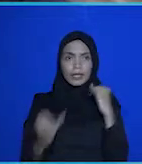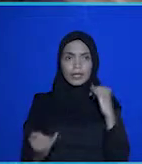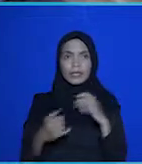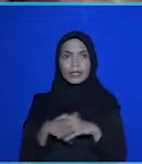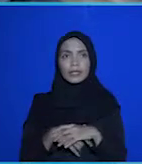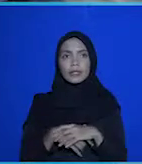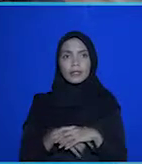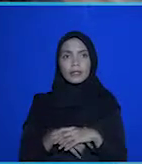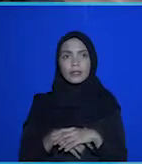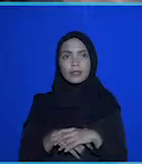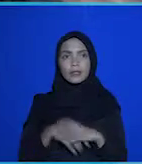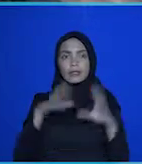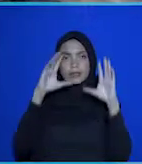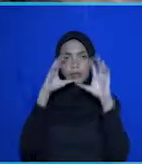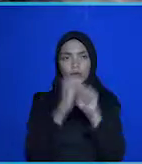Dan mungkin bagian akhir,